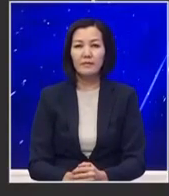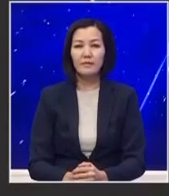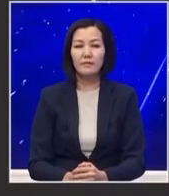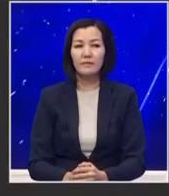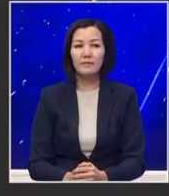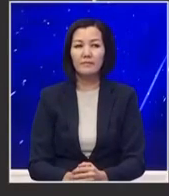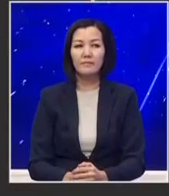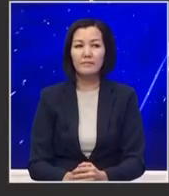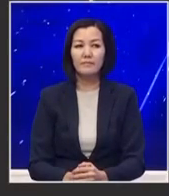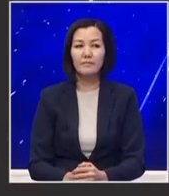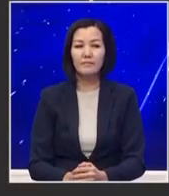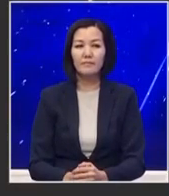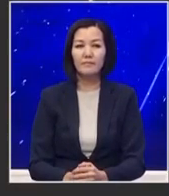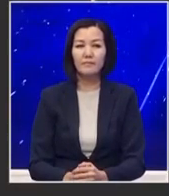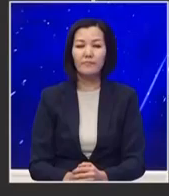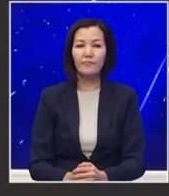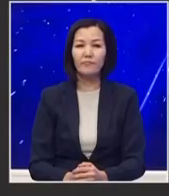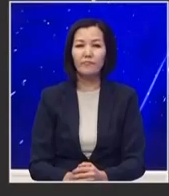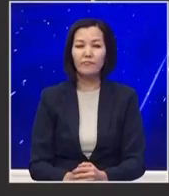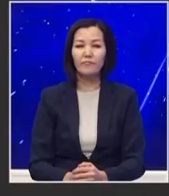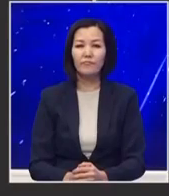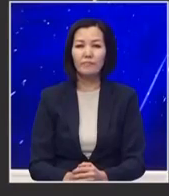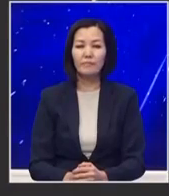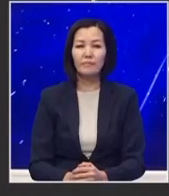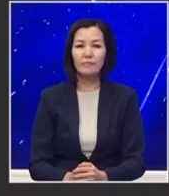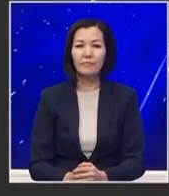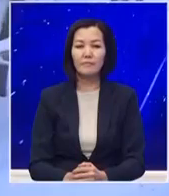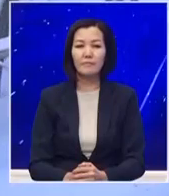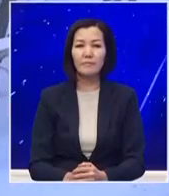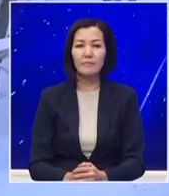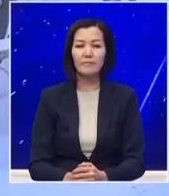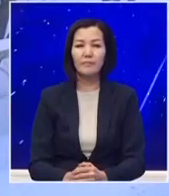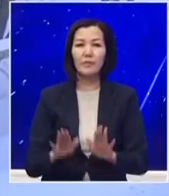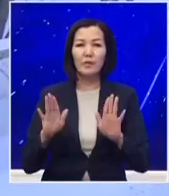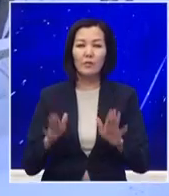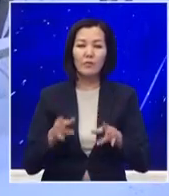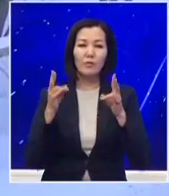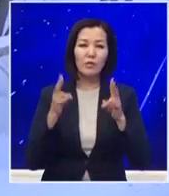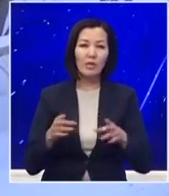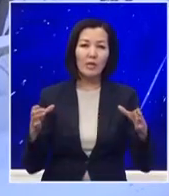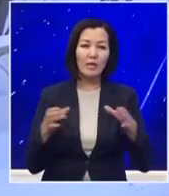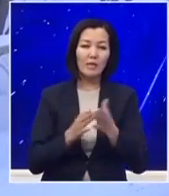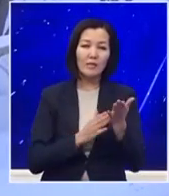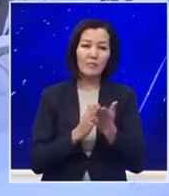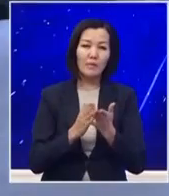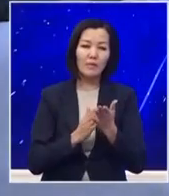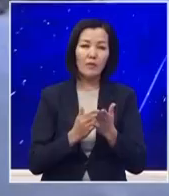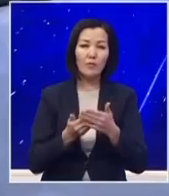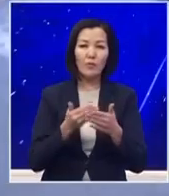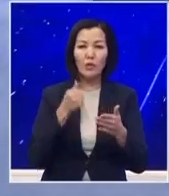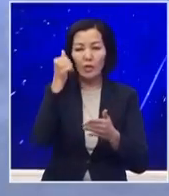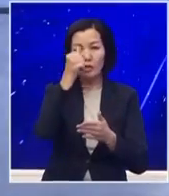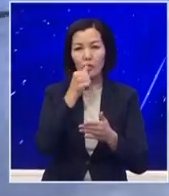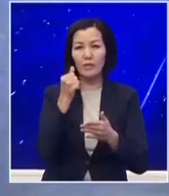на квартирных жилых домах, просим вас эту информацию нам сразу же предоставлять. Төтенше жағдайлар саласы мамандары сондай-ақ өткен жылдың